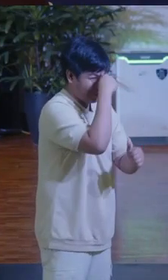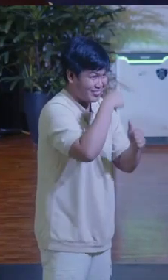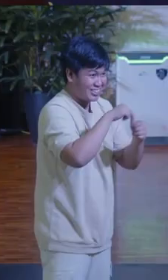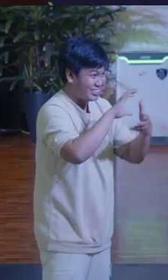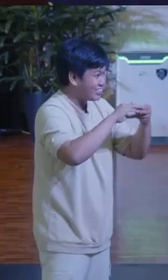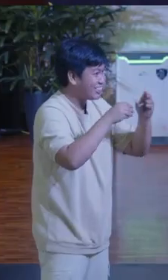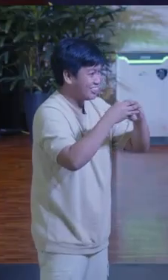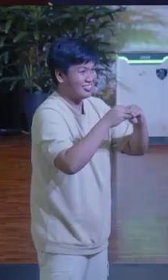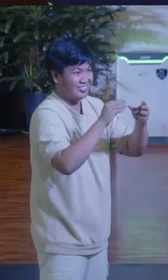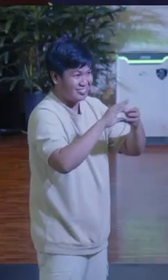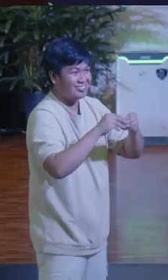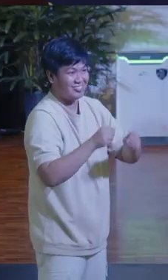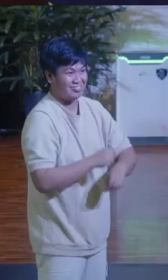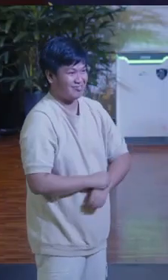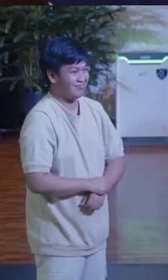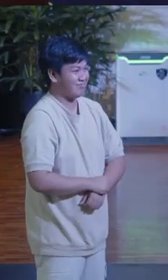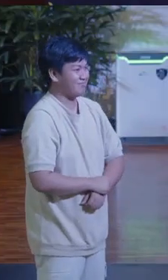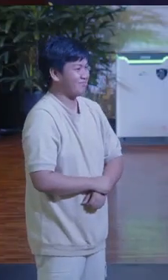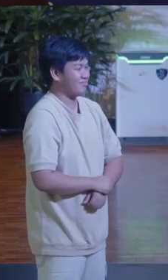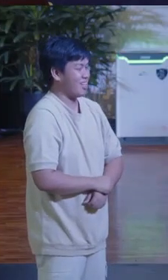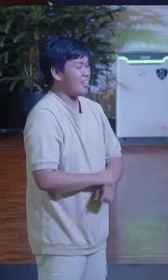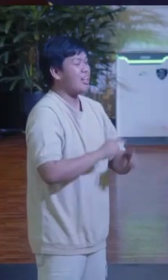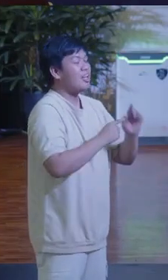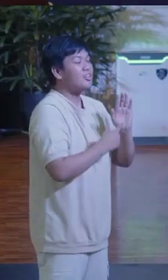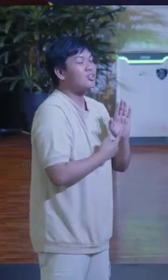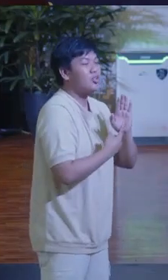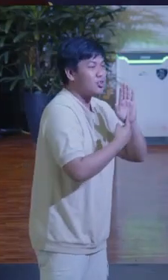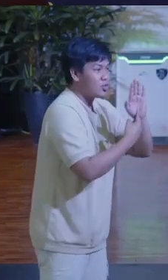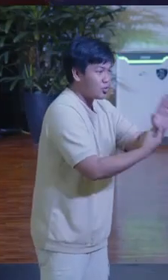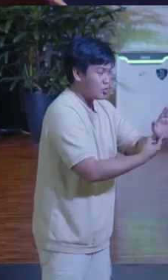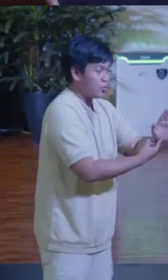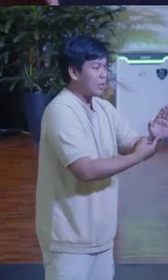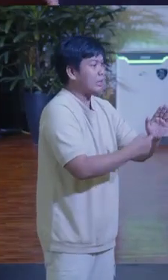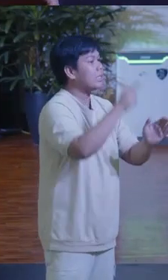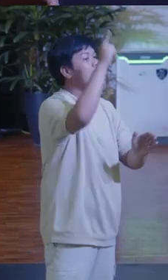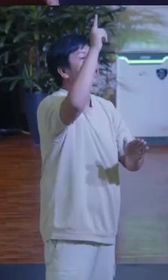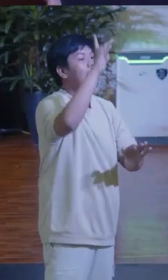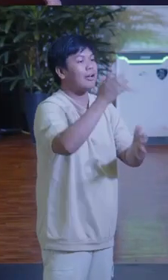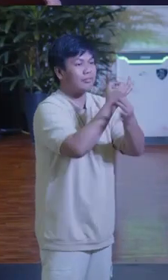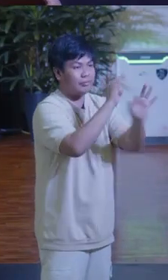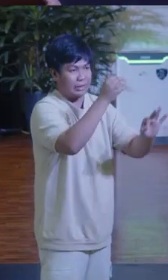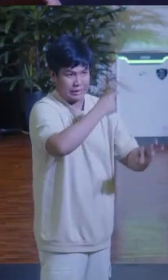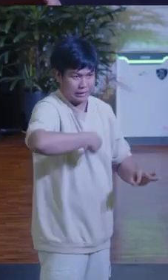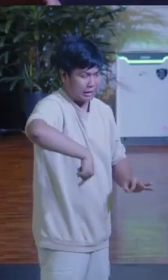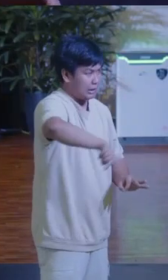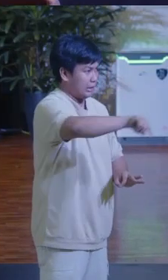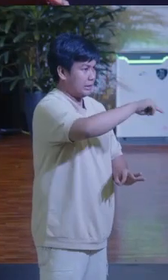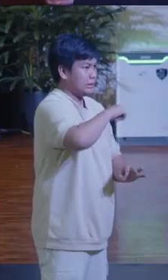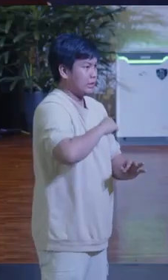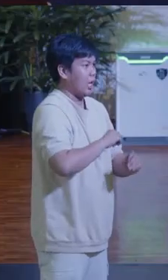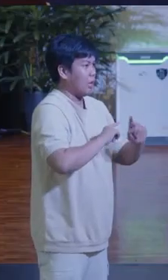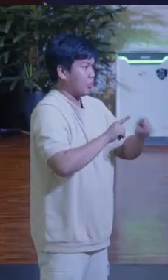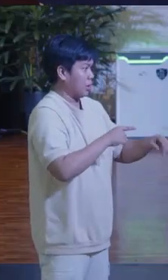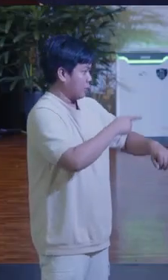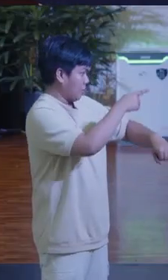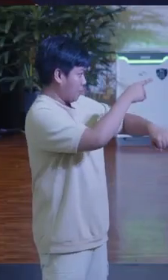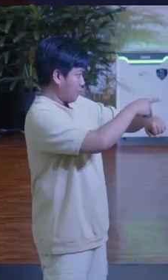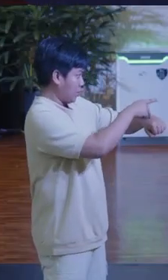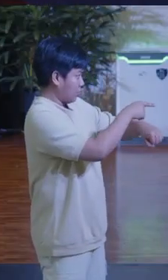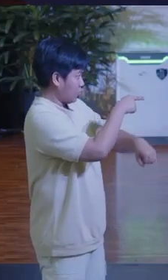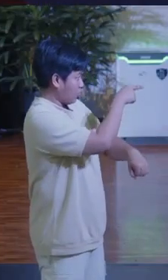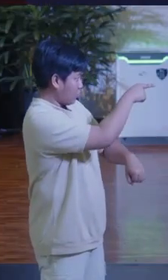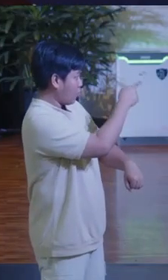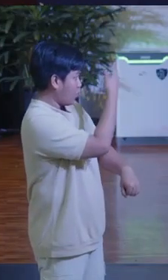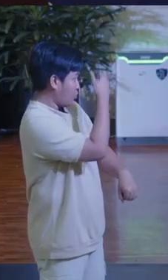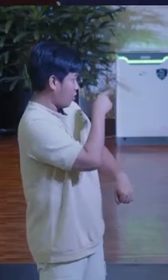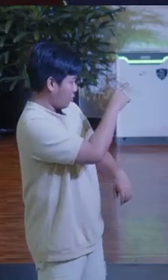kanyang pagdating, kanya tayong pinalaya. If you, though a Jew, live like a Gentile and not like a